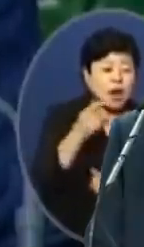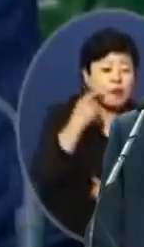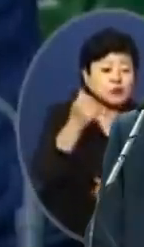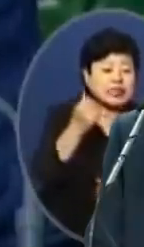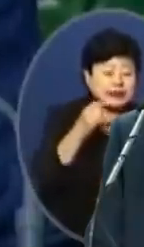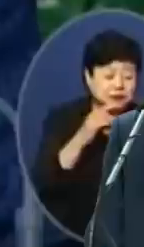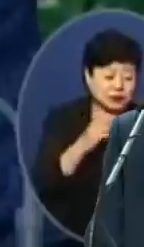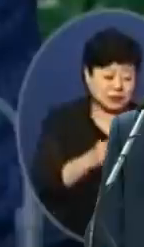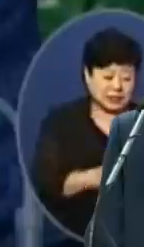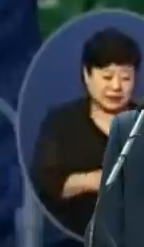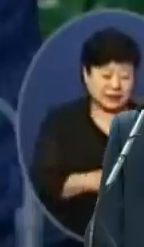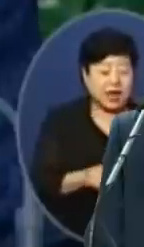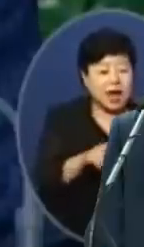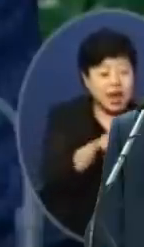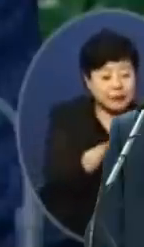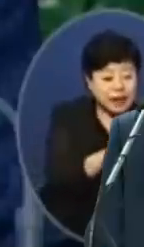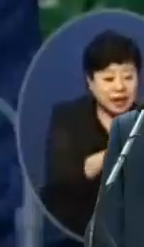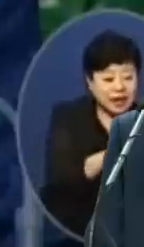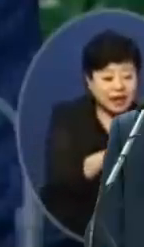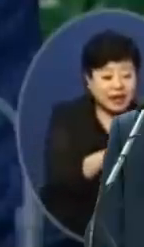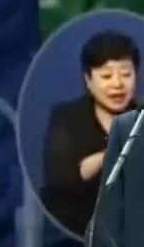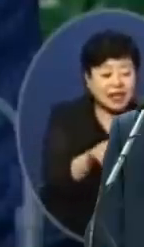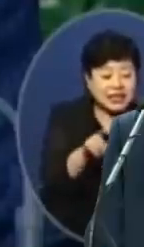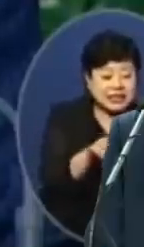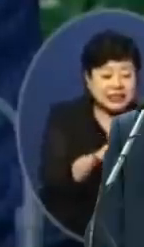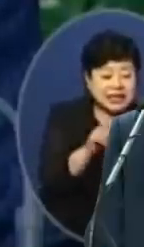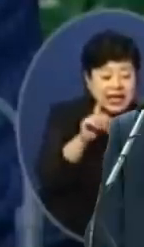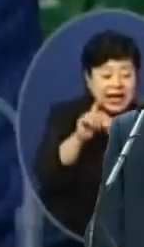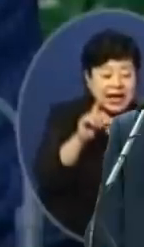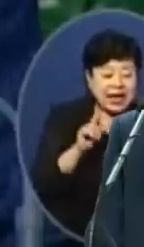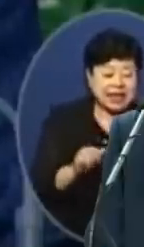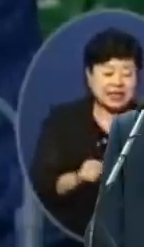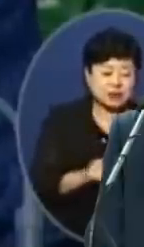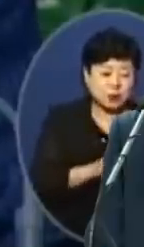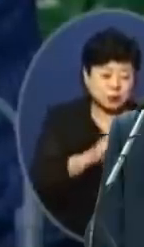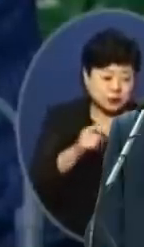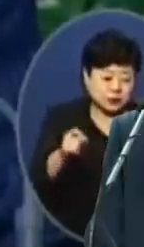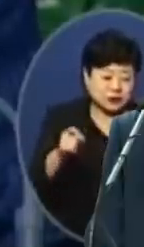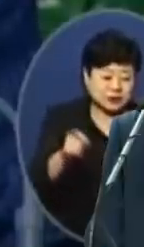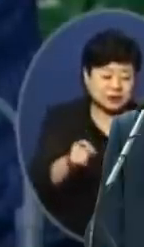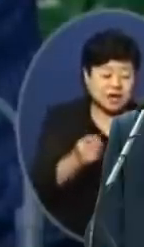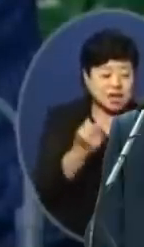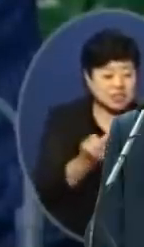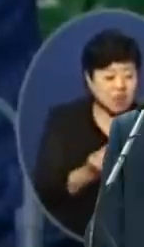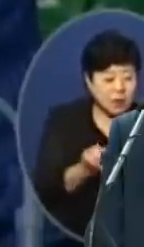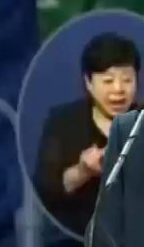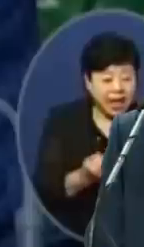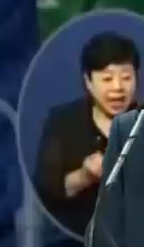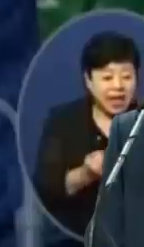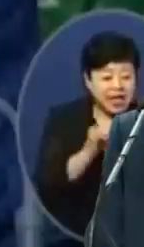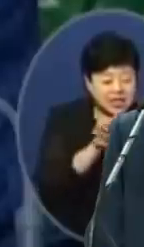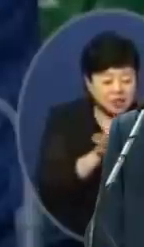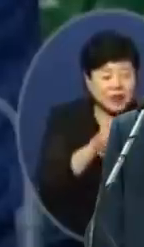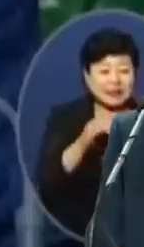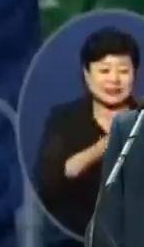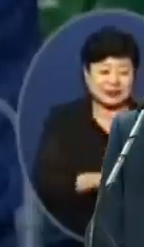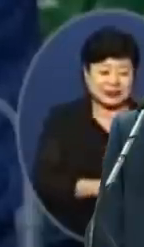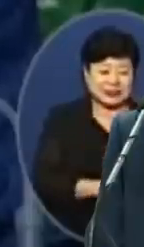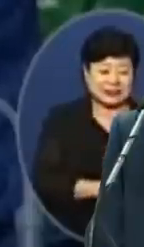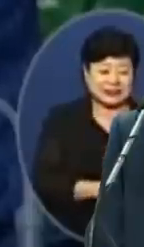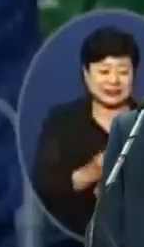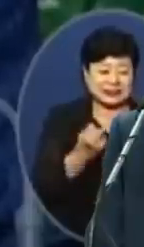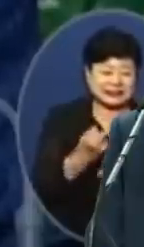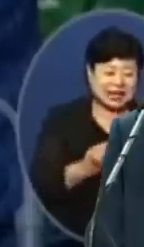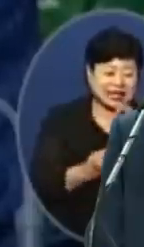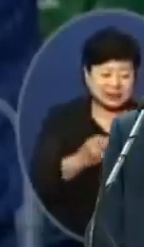계신데 그 목사님과 함께 LA에서 좀 떨어진 조그만 섬에 기도하러 갔습니다.